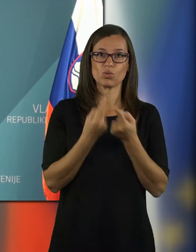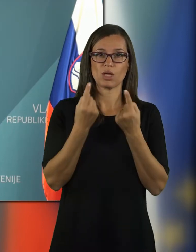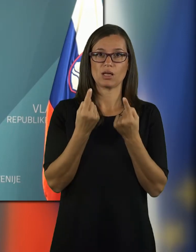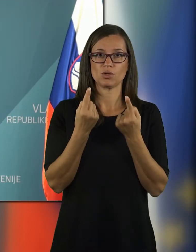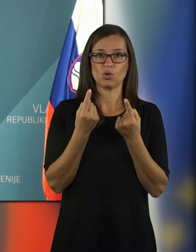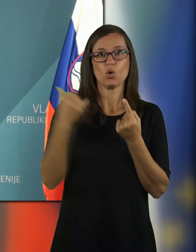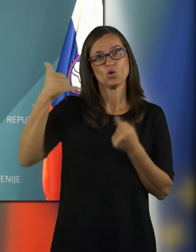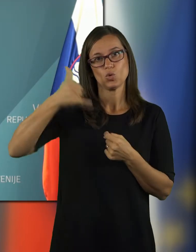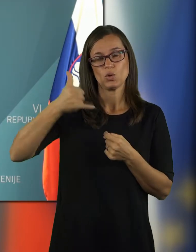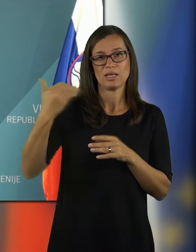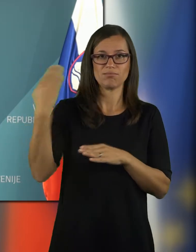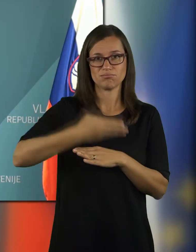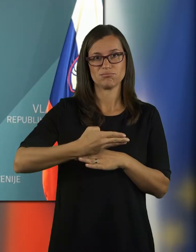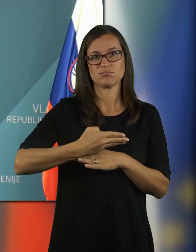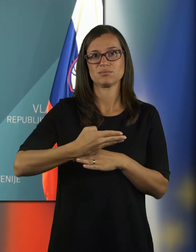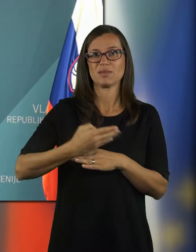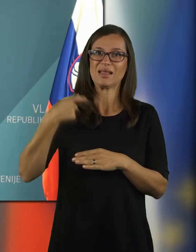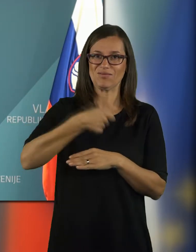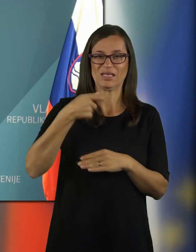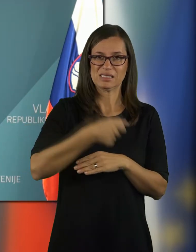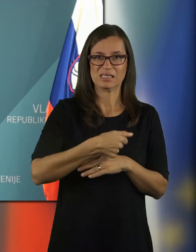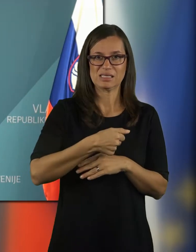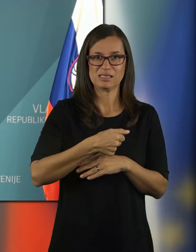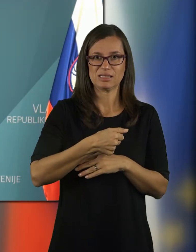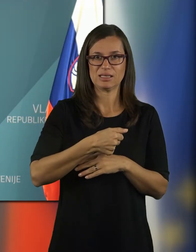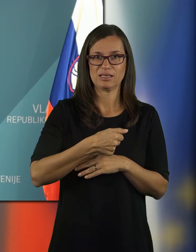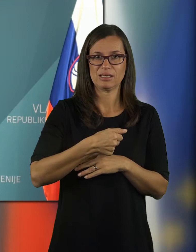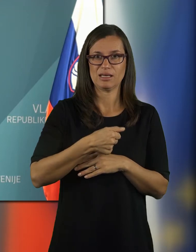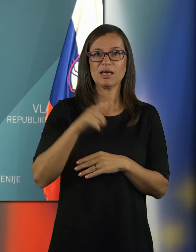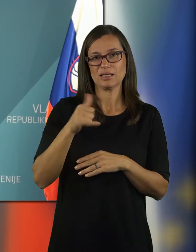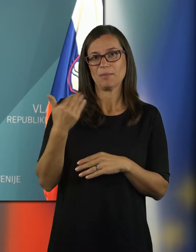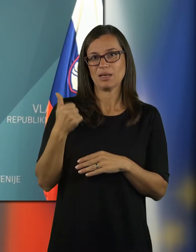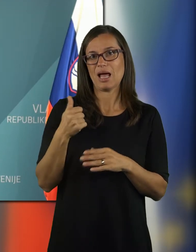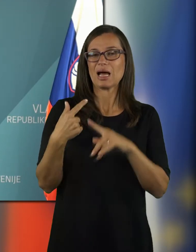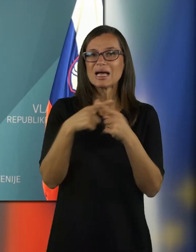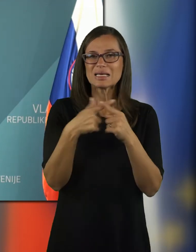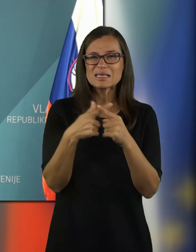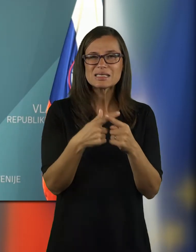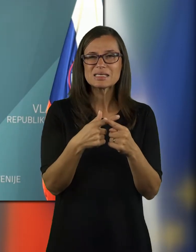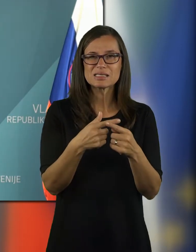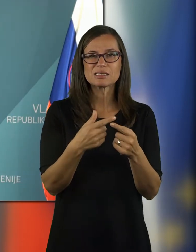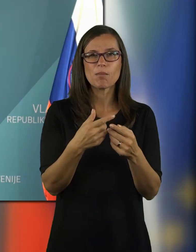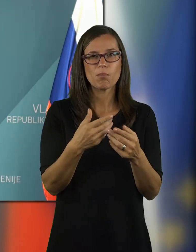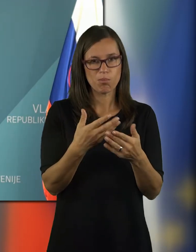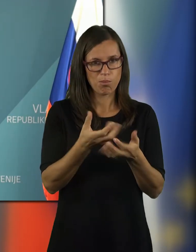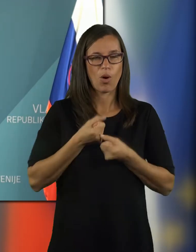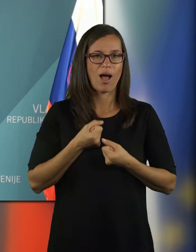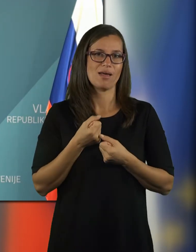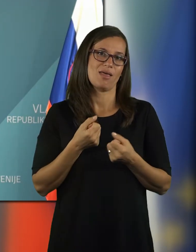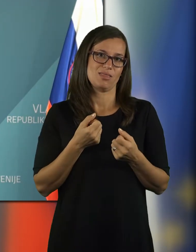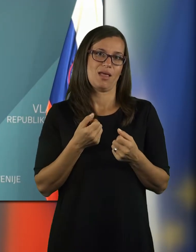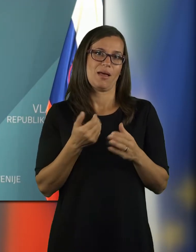spodbujanju tujih neposrednih investicij in je bila izpogajana direktno med